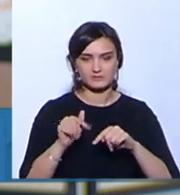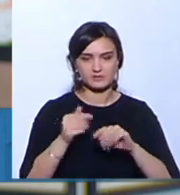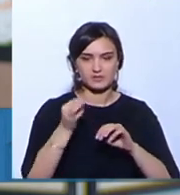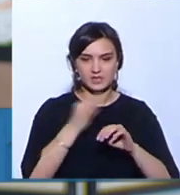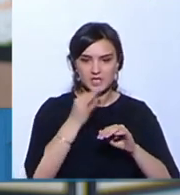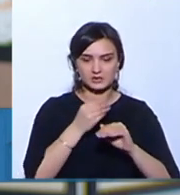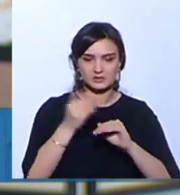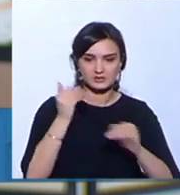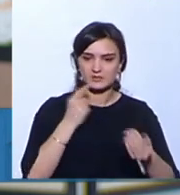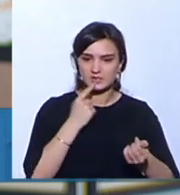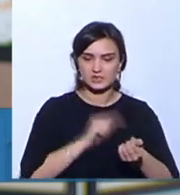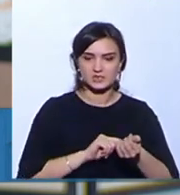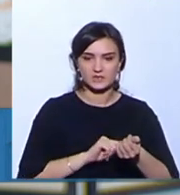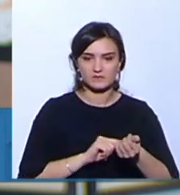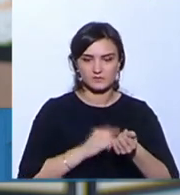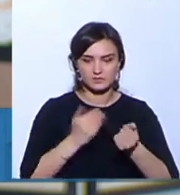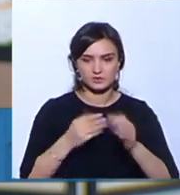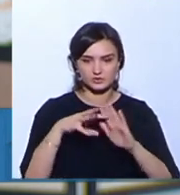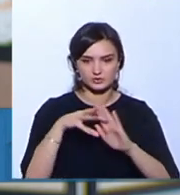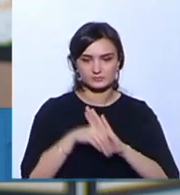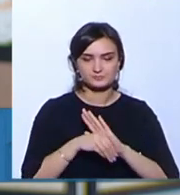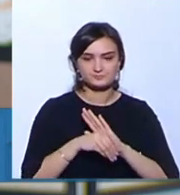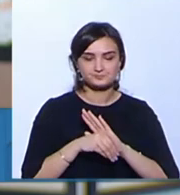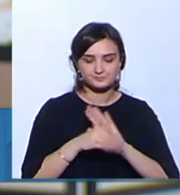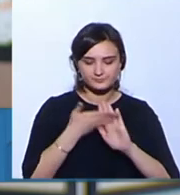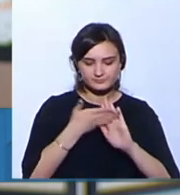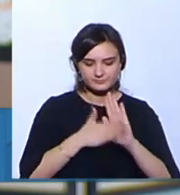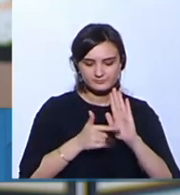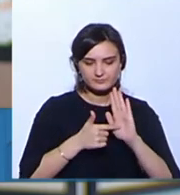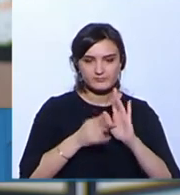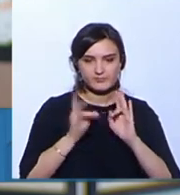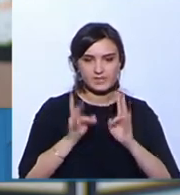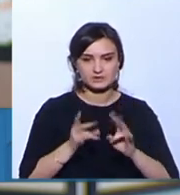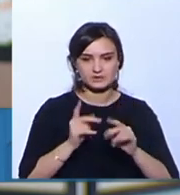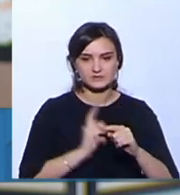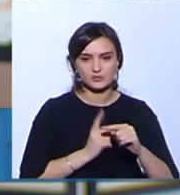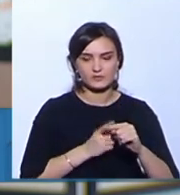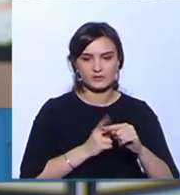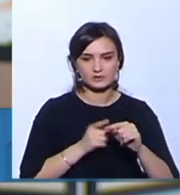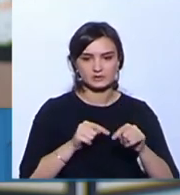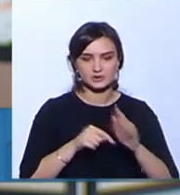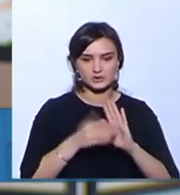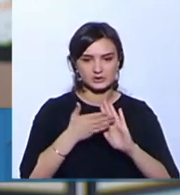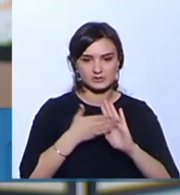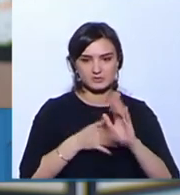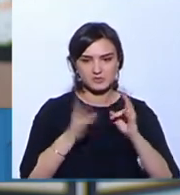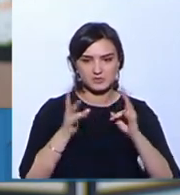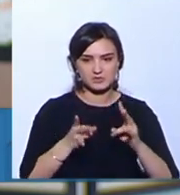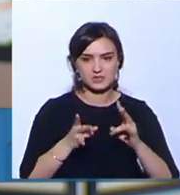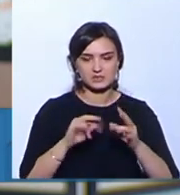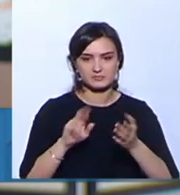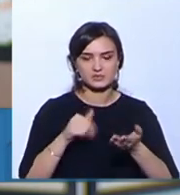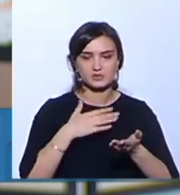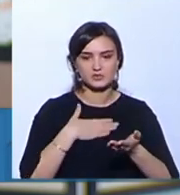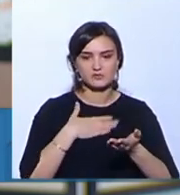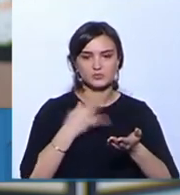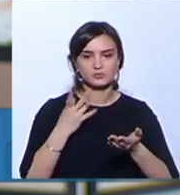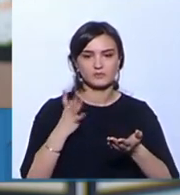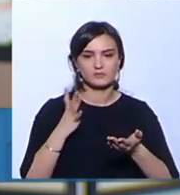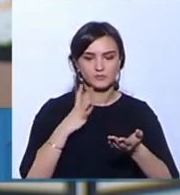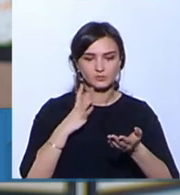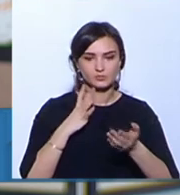ნადრევ სიზღძარღვის შიდა კედლის დაზიანებას, ძლოვანი სისტემის დაზიანებას და ჩვენ უნდა